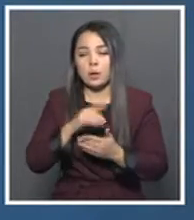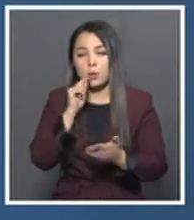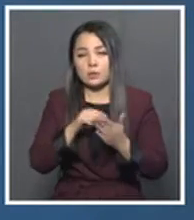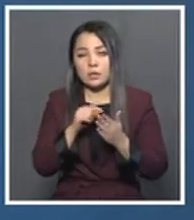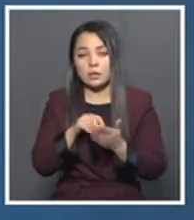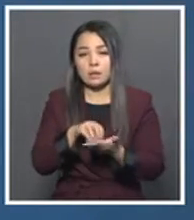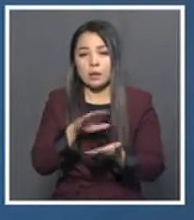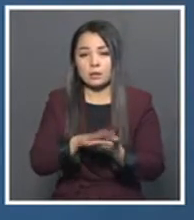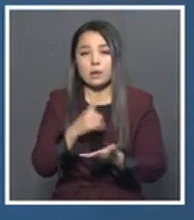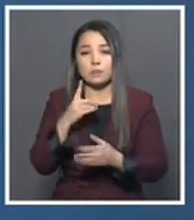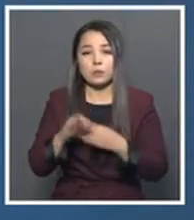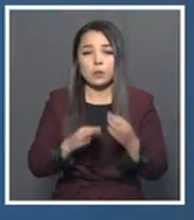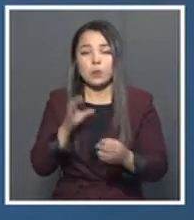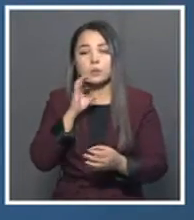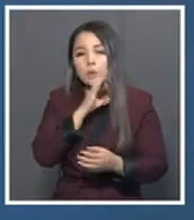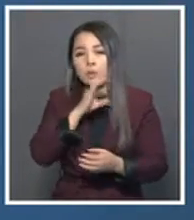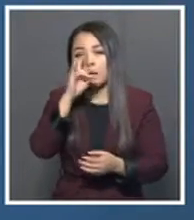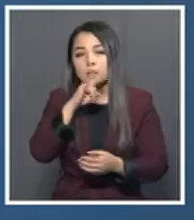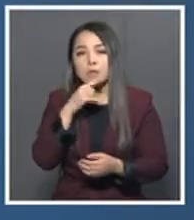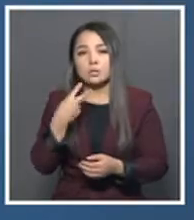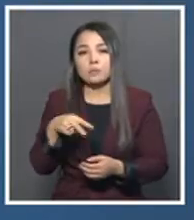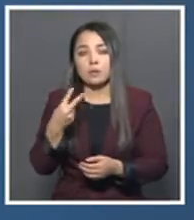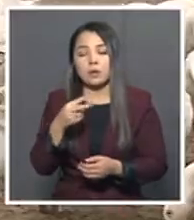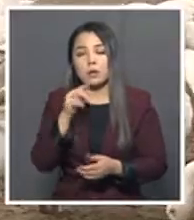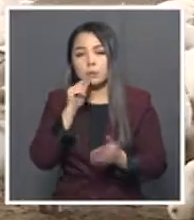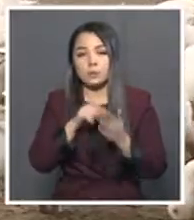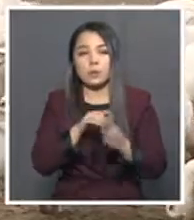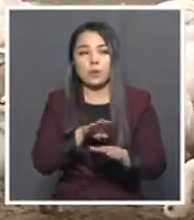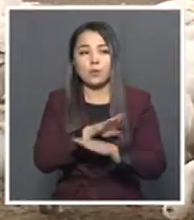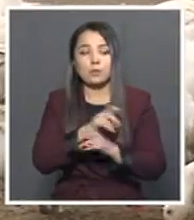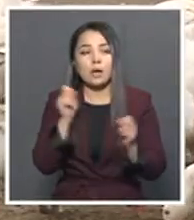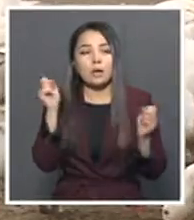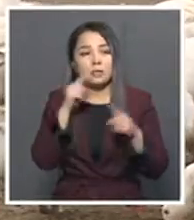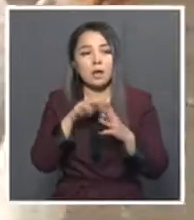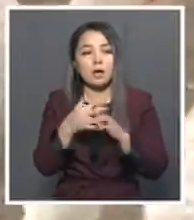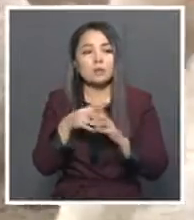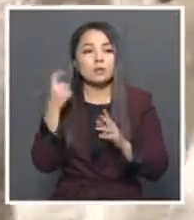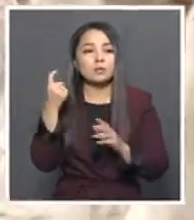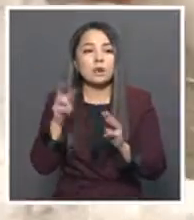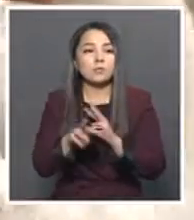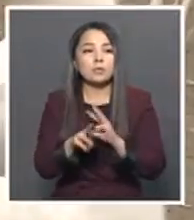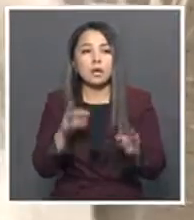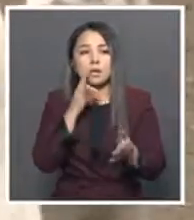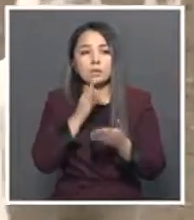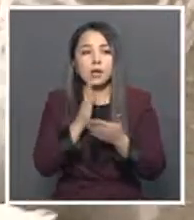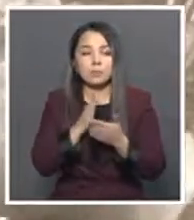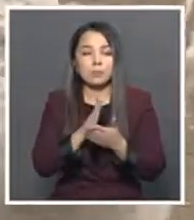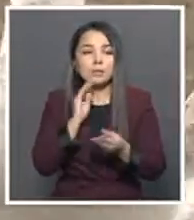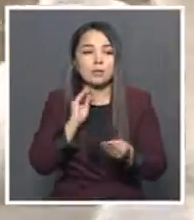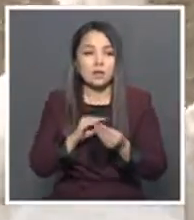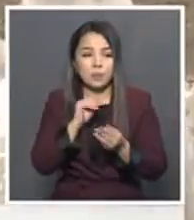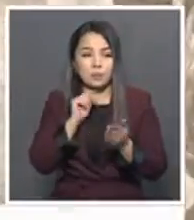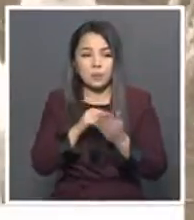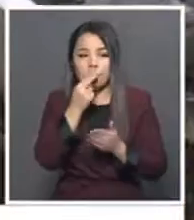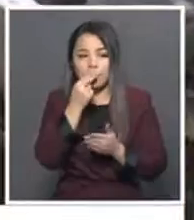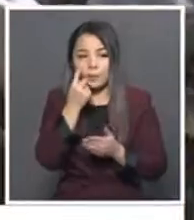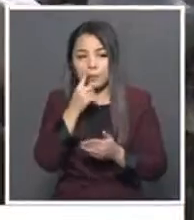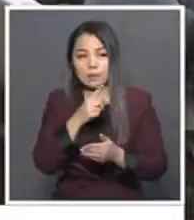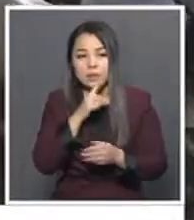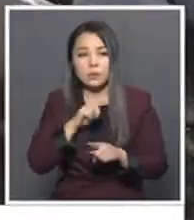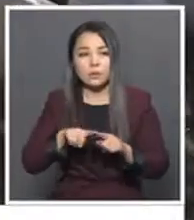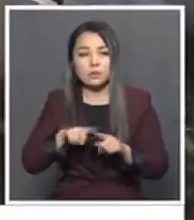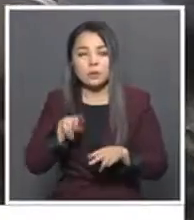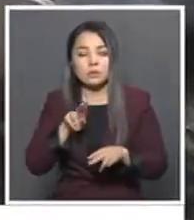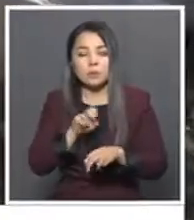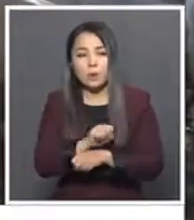соңғы тәулікте тек солтүстік Қазақстанда 22 құстың өлгені анықталды. Ауыл шаруашылығы министрлігі осы үрдіс сақталса, құс тұмауы бір айда тоқтайды